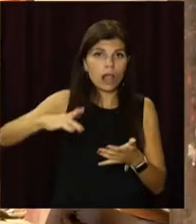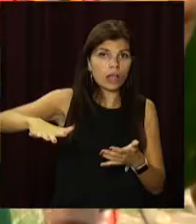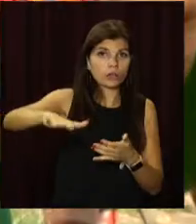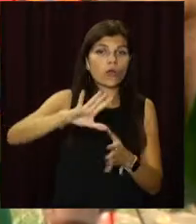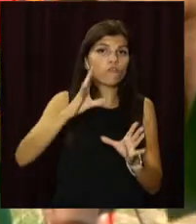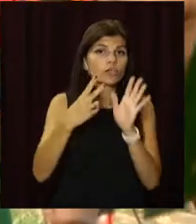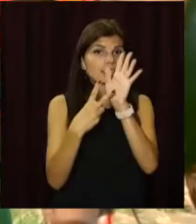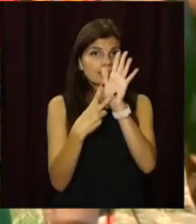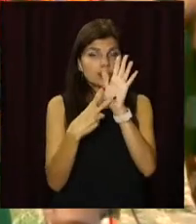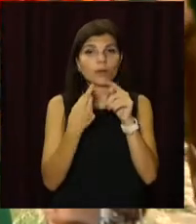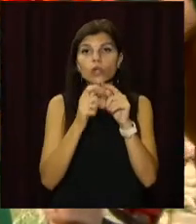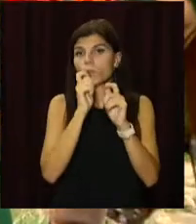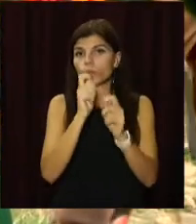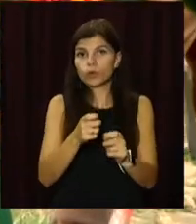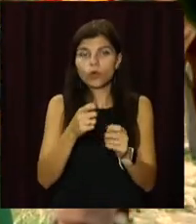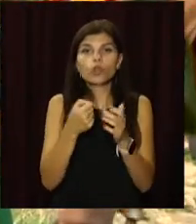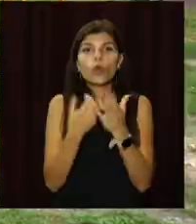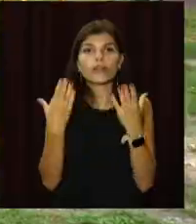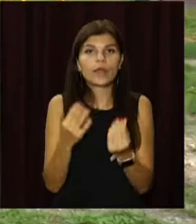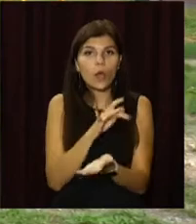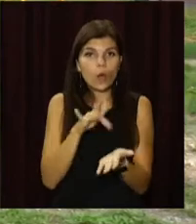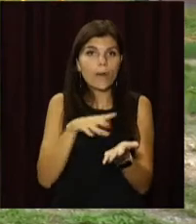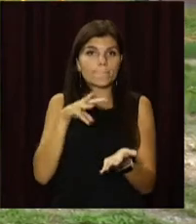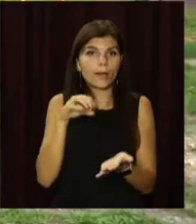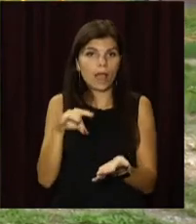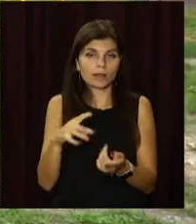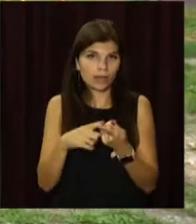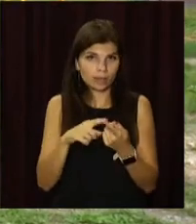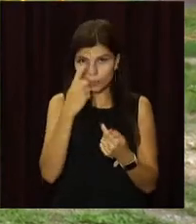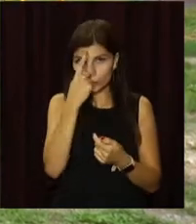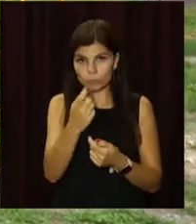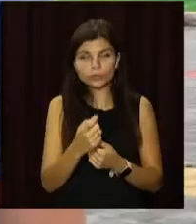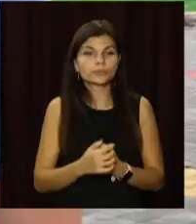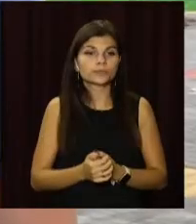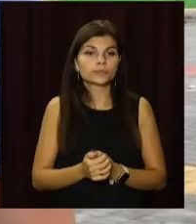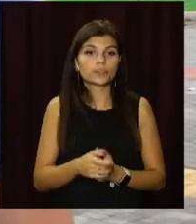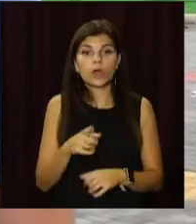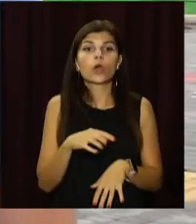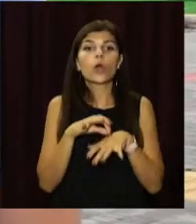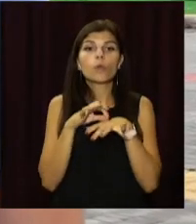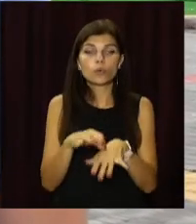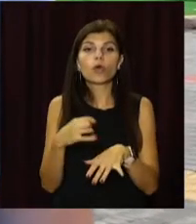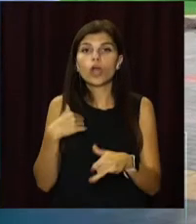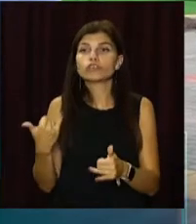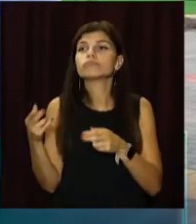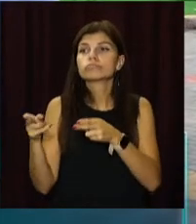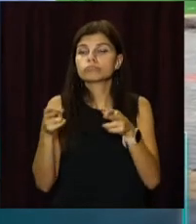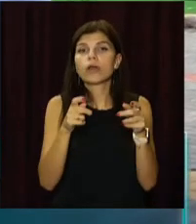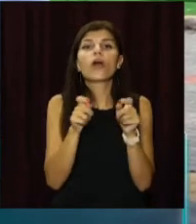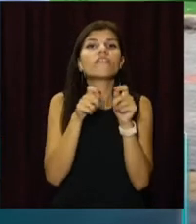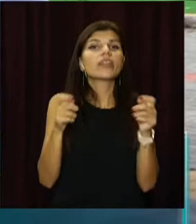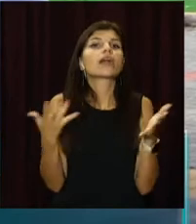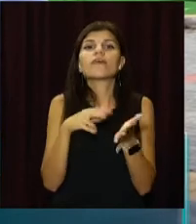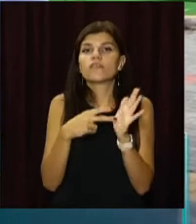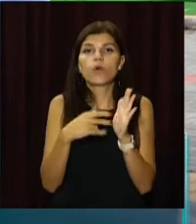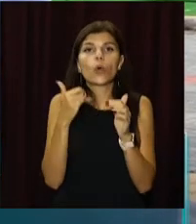їх 7. Це подарунок городянам до Дня міста, каже мер Кам'янського Андрій Білоусов. Провів об'їзд об'єктів, відкриття яких